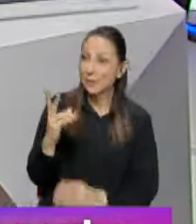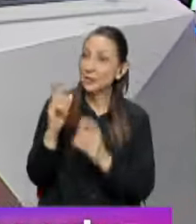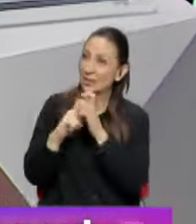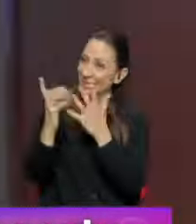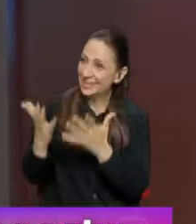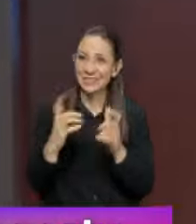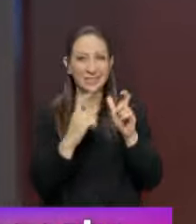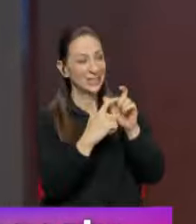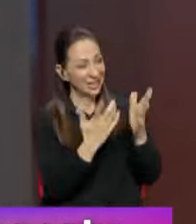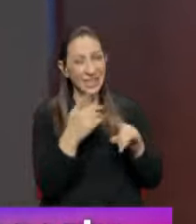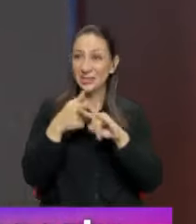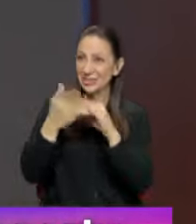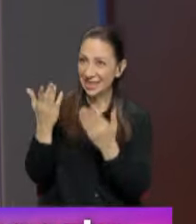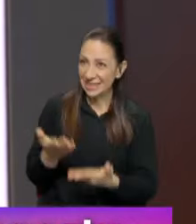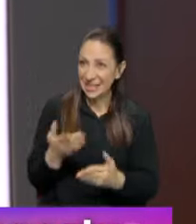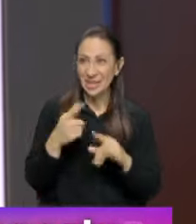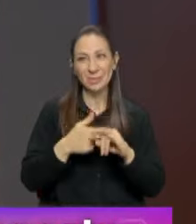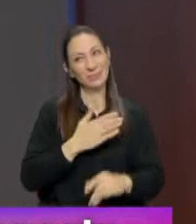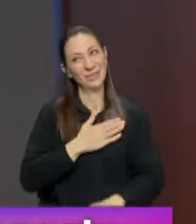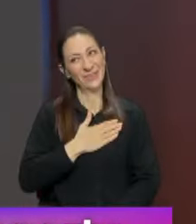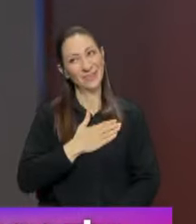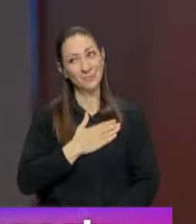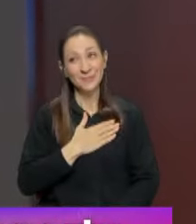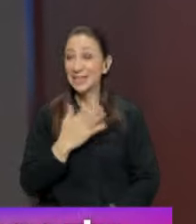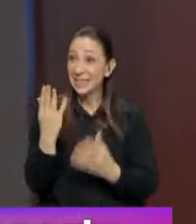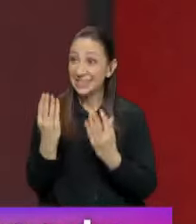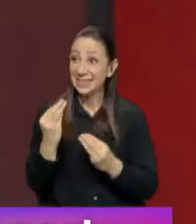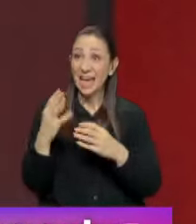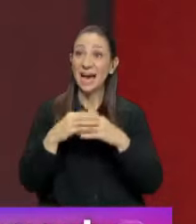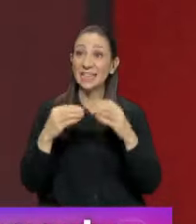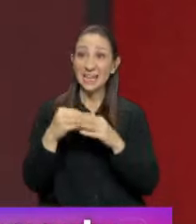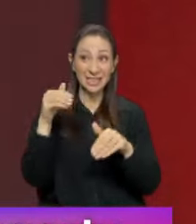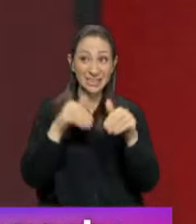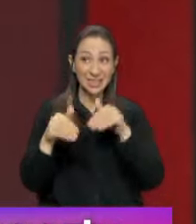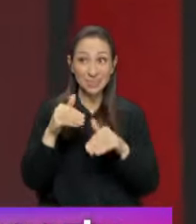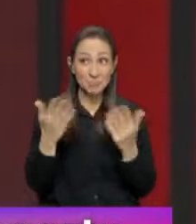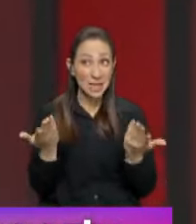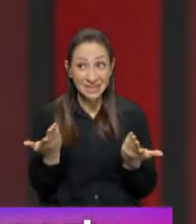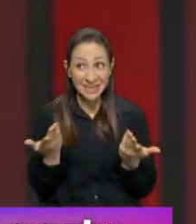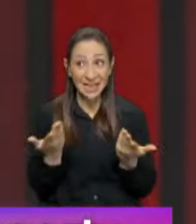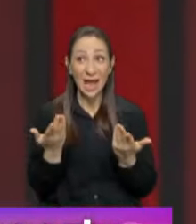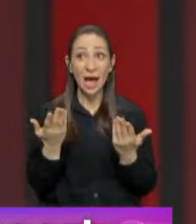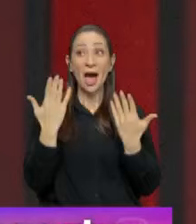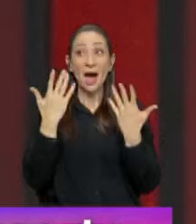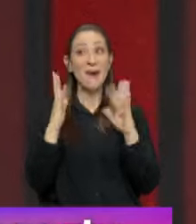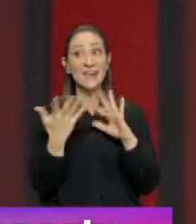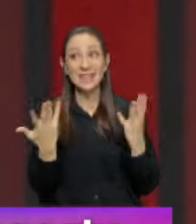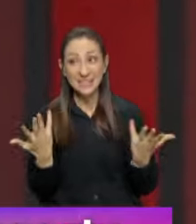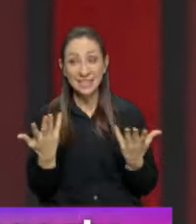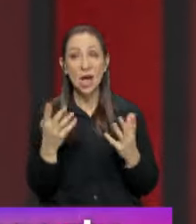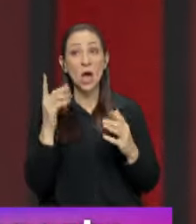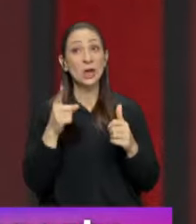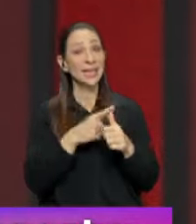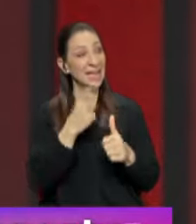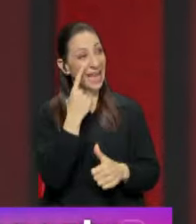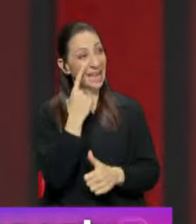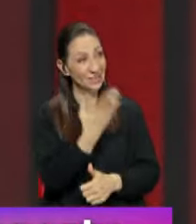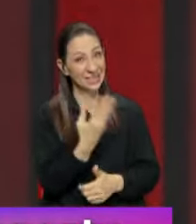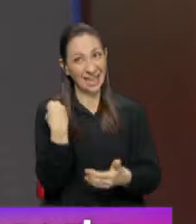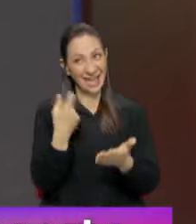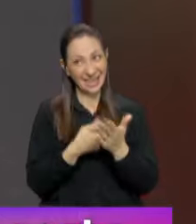Günaydın. Günaydın. Hoş geldiniz. Hoş bulduk efendim. Nasılsınız? Adana'da seçim i̇yiyiz. Havası nasıl? Atmosfer nasıl? Öncelikle hayırlı olsun